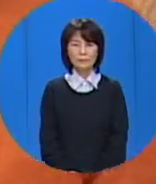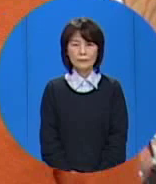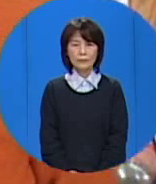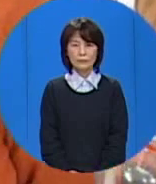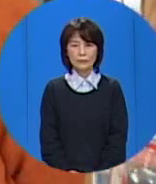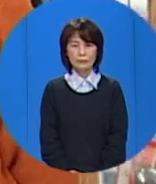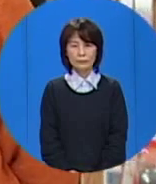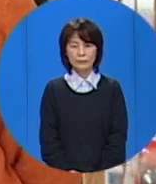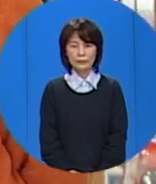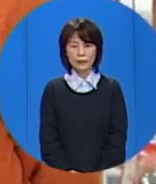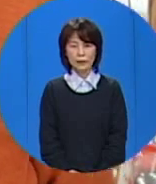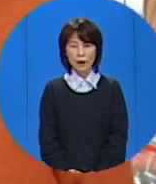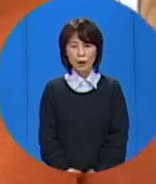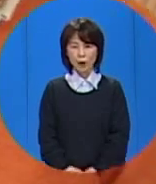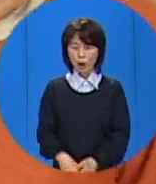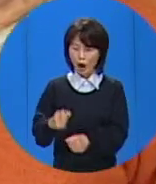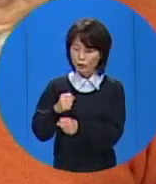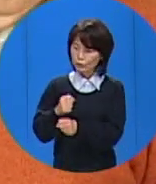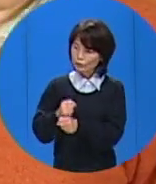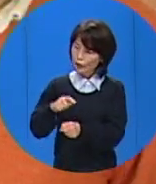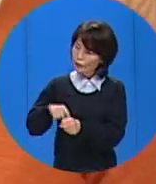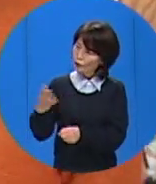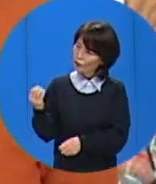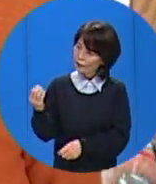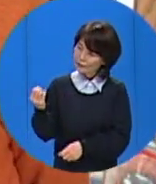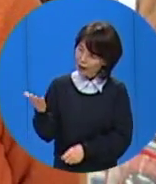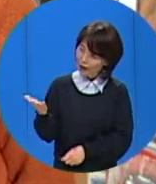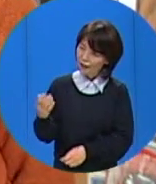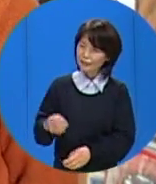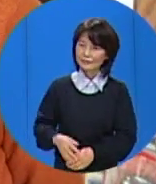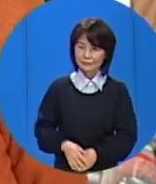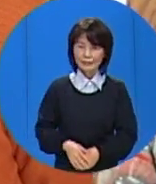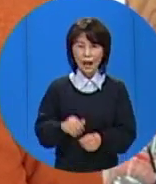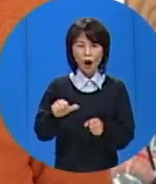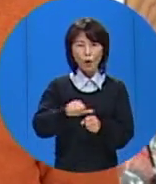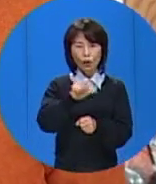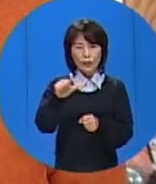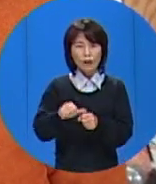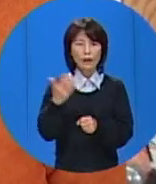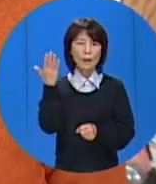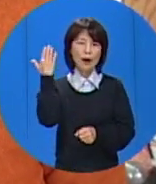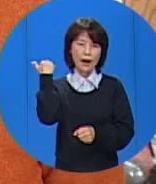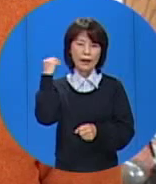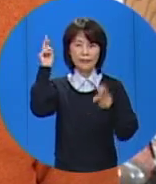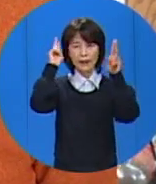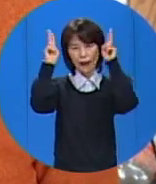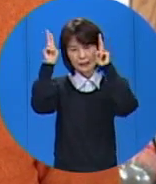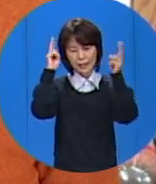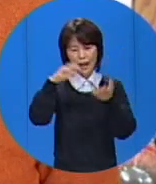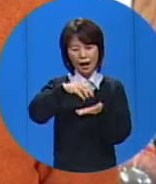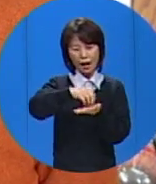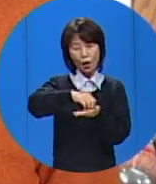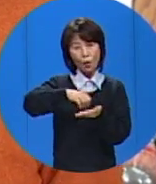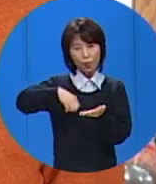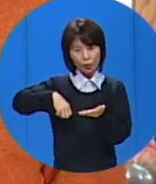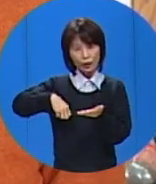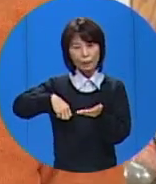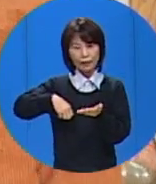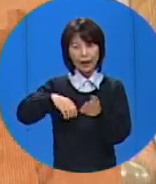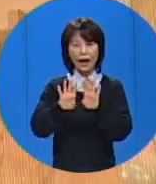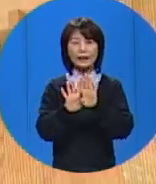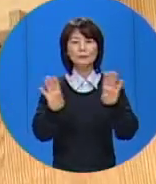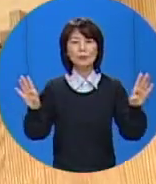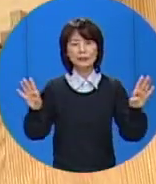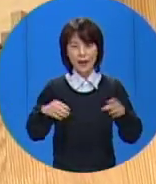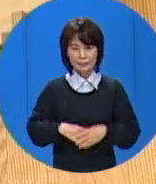どれぐらいもこの仕事されてるんですか。 5年前に会社をね、早期退職した後始め